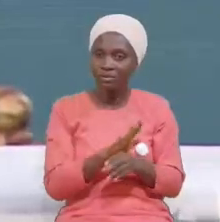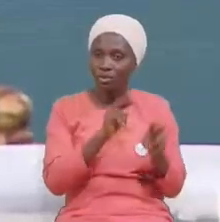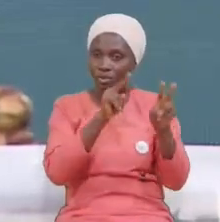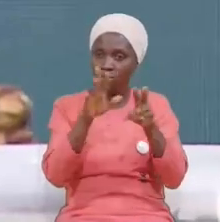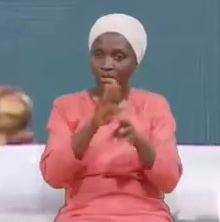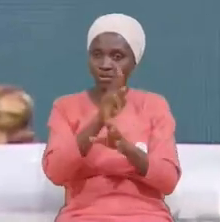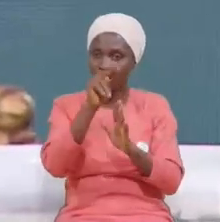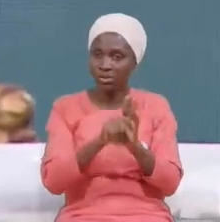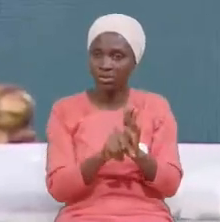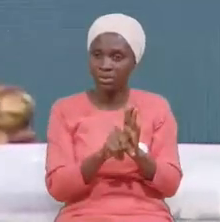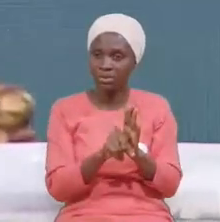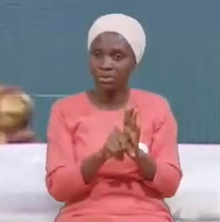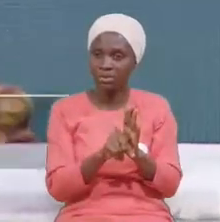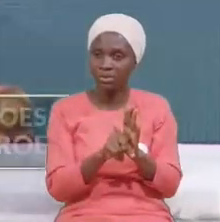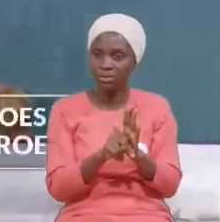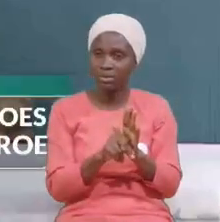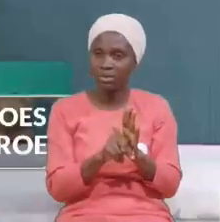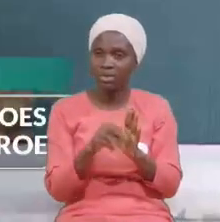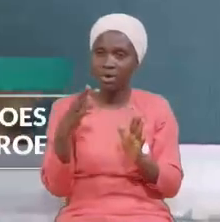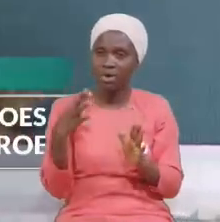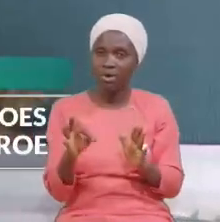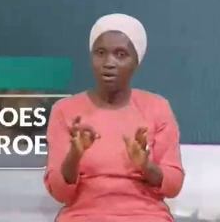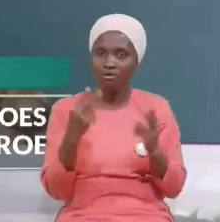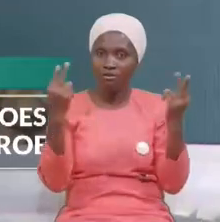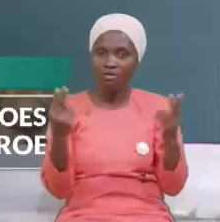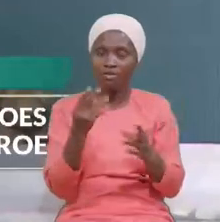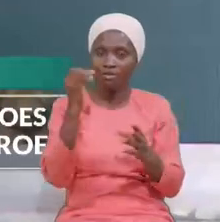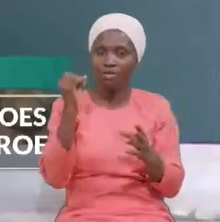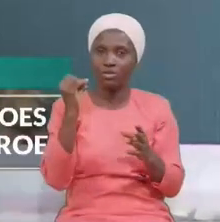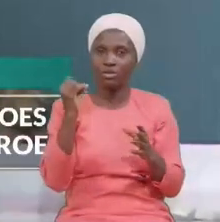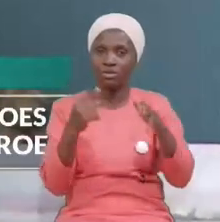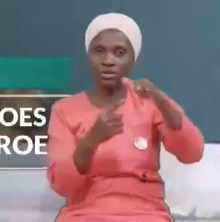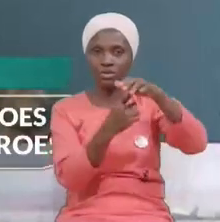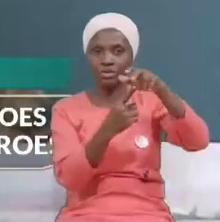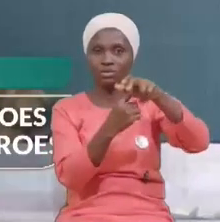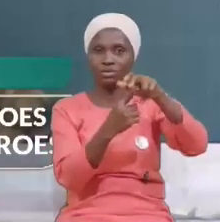la vigilance fructueuse des héros victorieux.